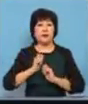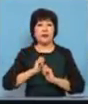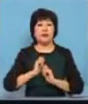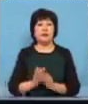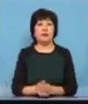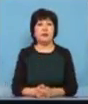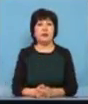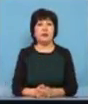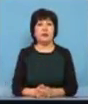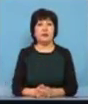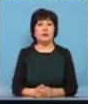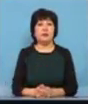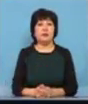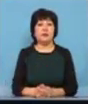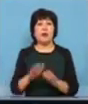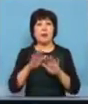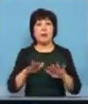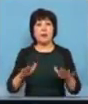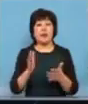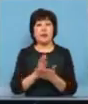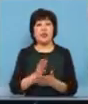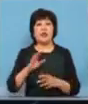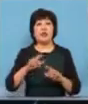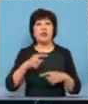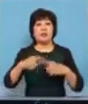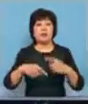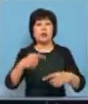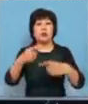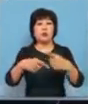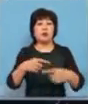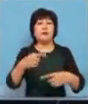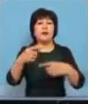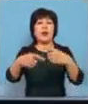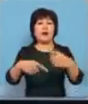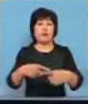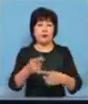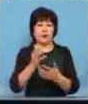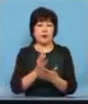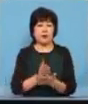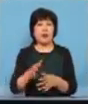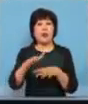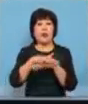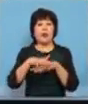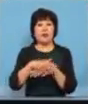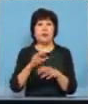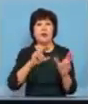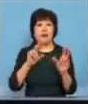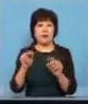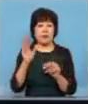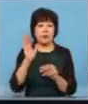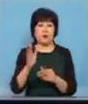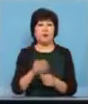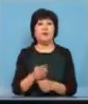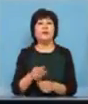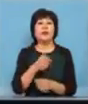Енді балаларым бар, немере шөбере шөпшектерім бар. Тілегім міне халқым аман болсын, елім аман болсын. Қала